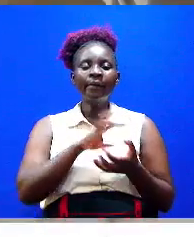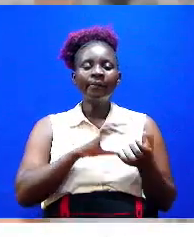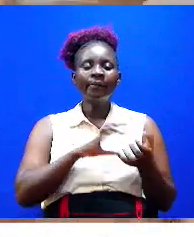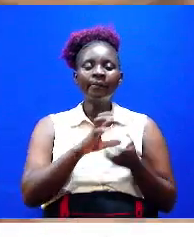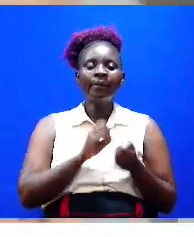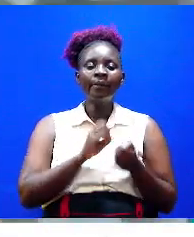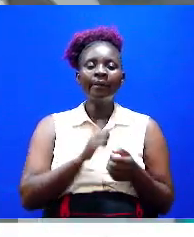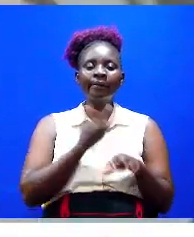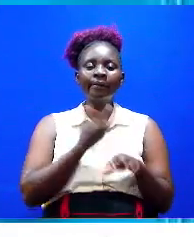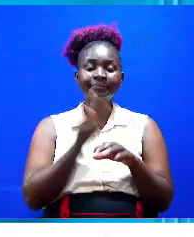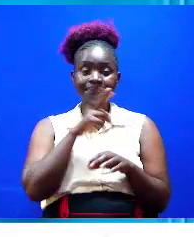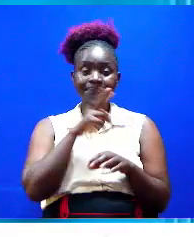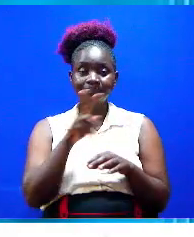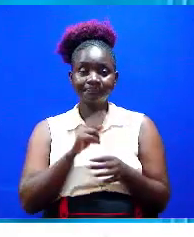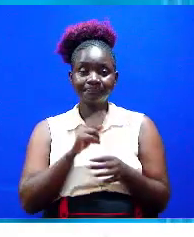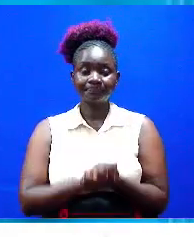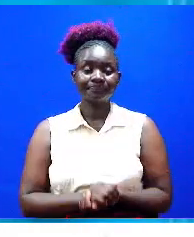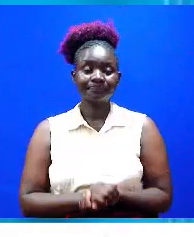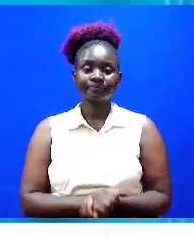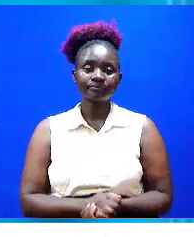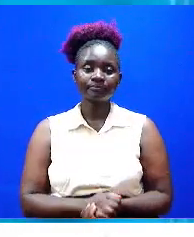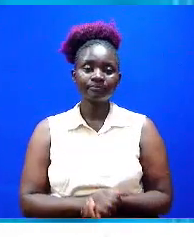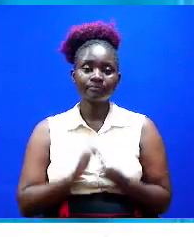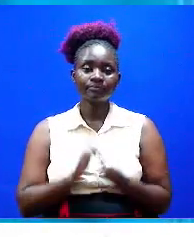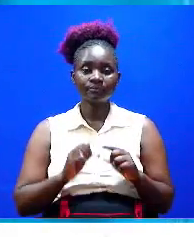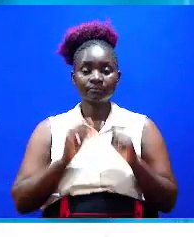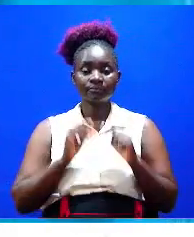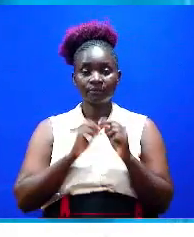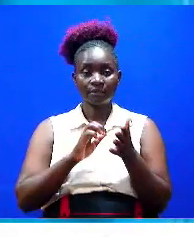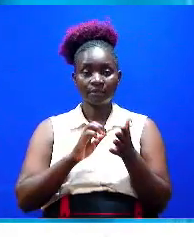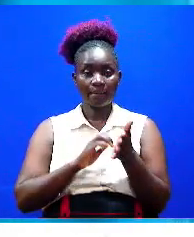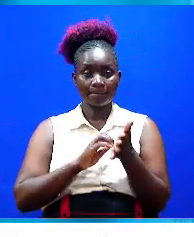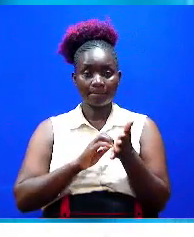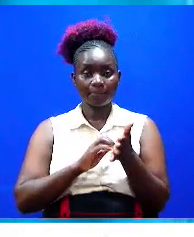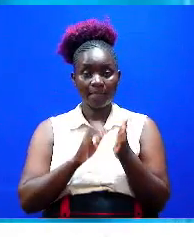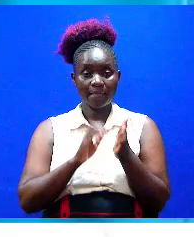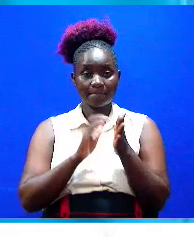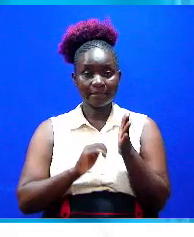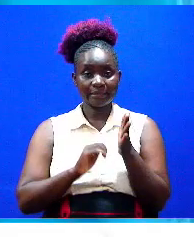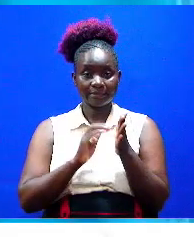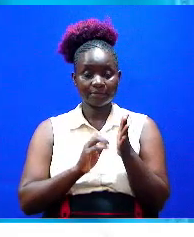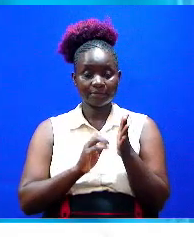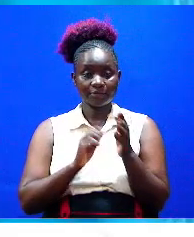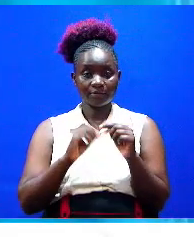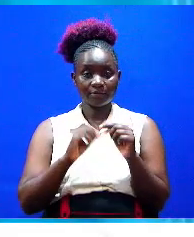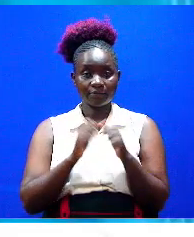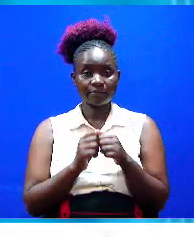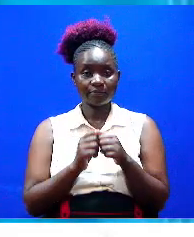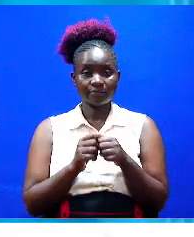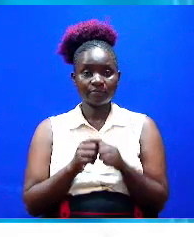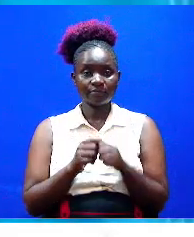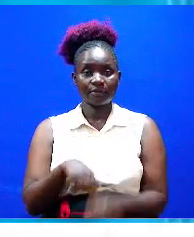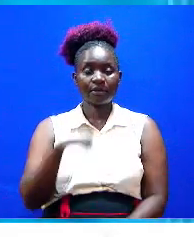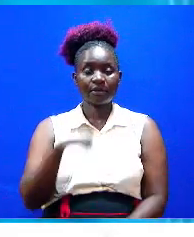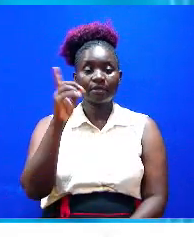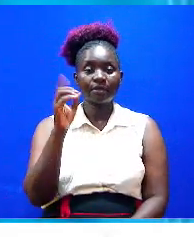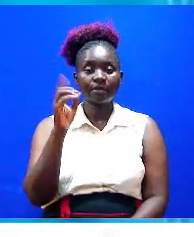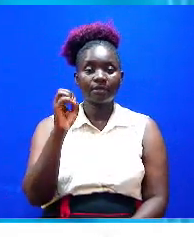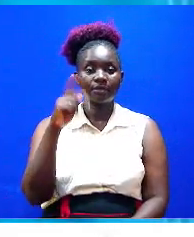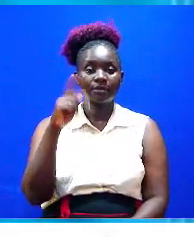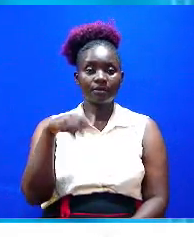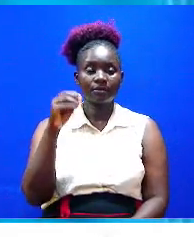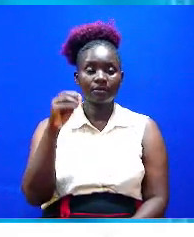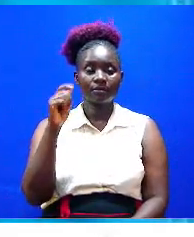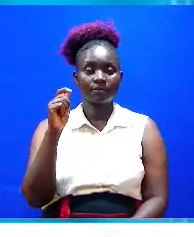mangalia mchanga. Tukanyawara ki message tujikuwa ya moyo, kuruwe depot yetu Nyansiongo. Tukagenda